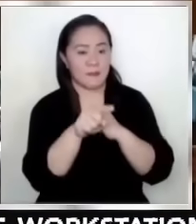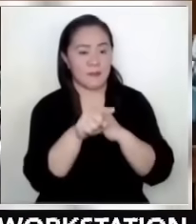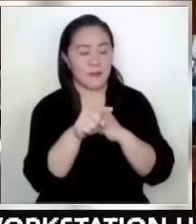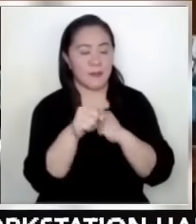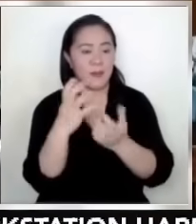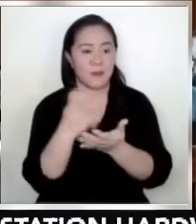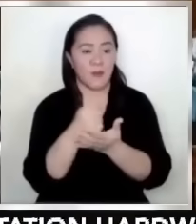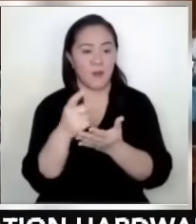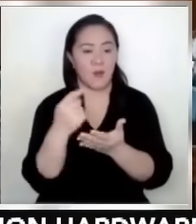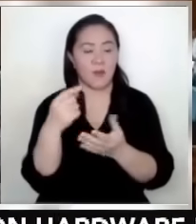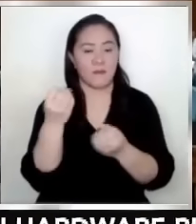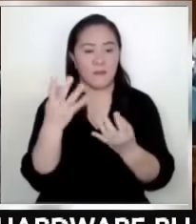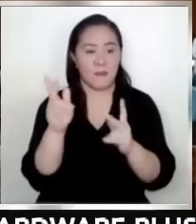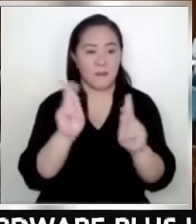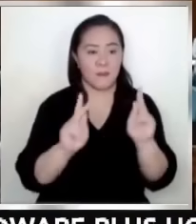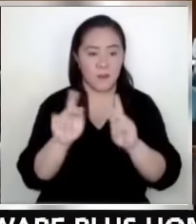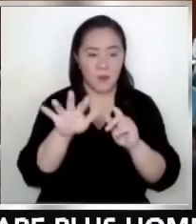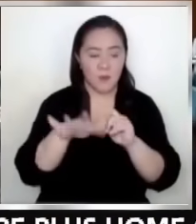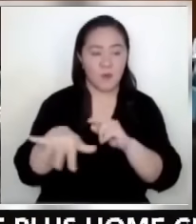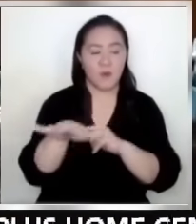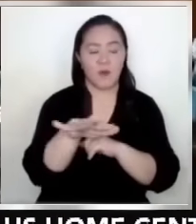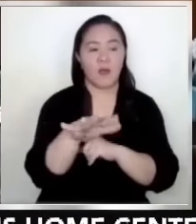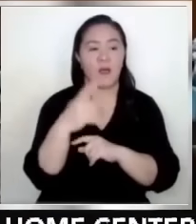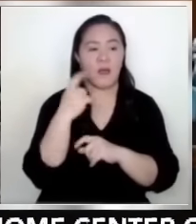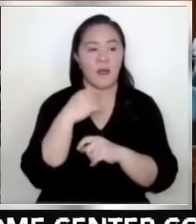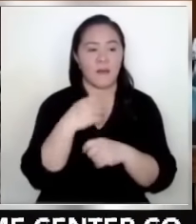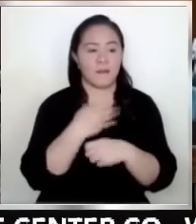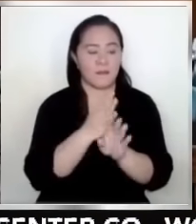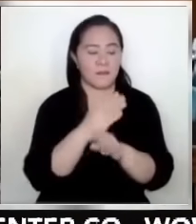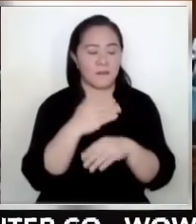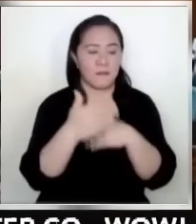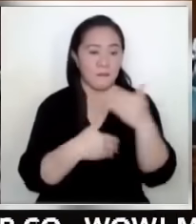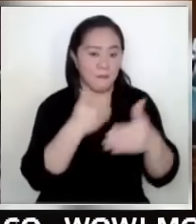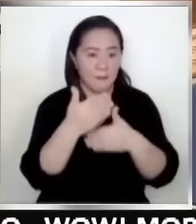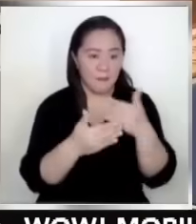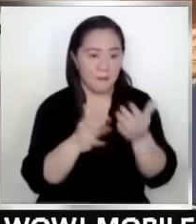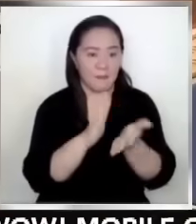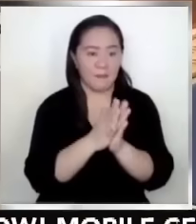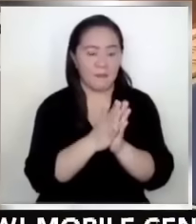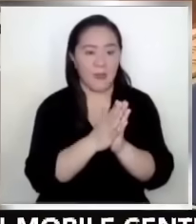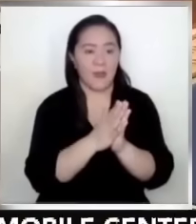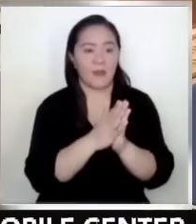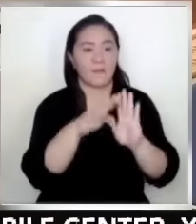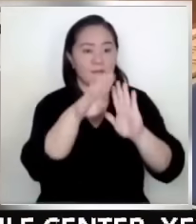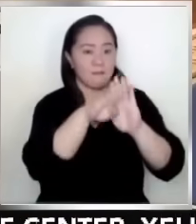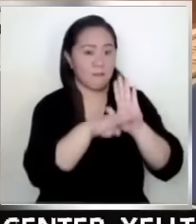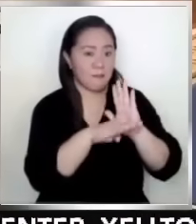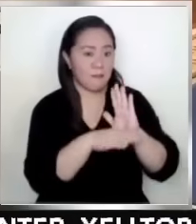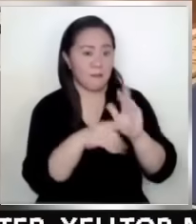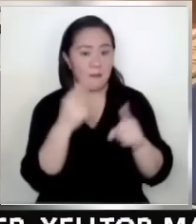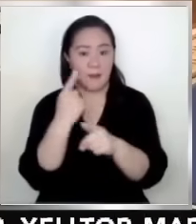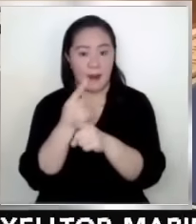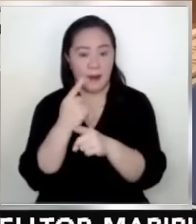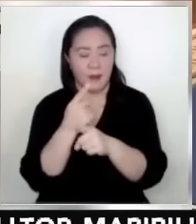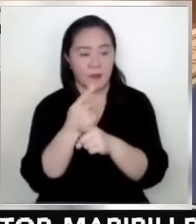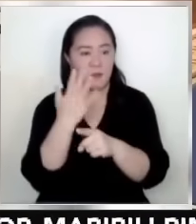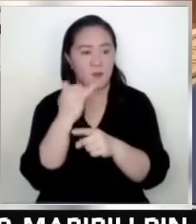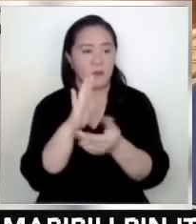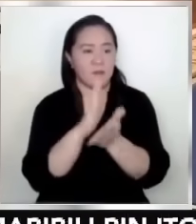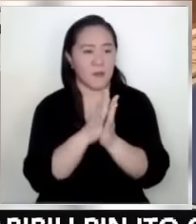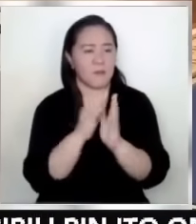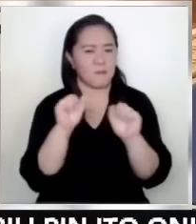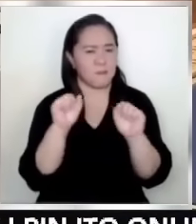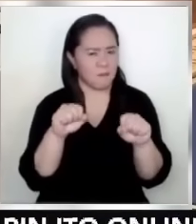na ayusin natin ito at magkaroon tayo ng proper guidelines dito. At positive naman po ang reaction